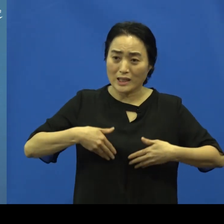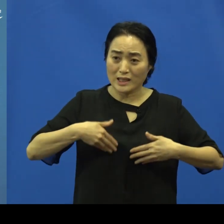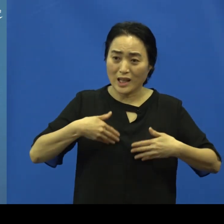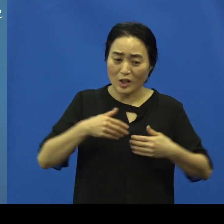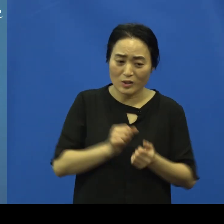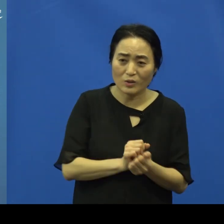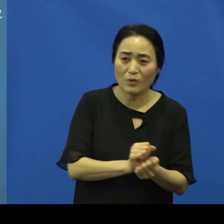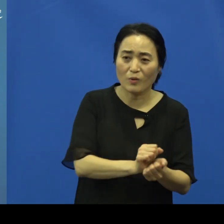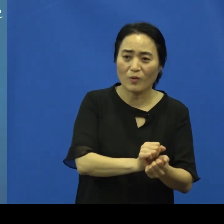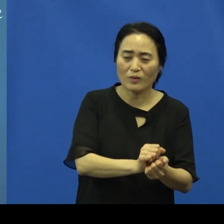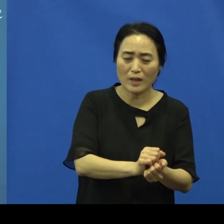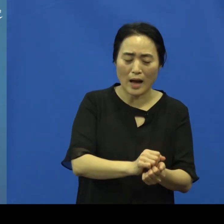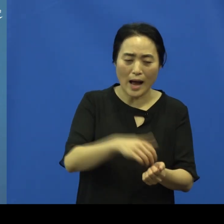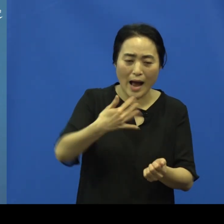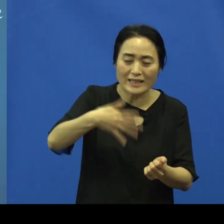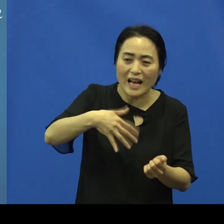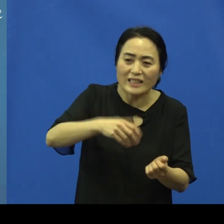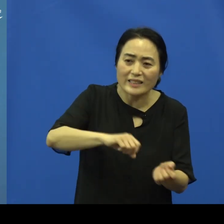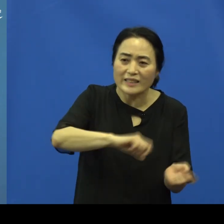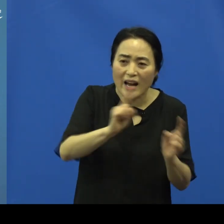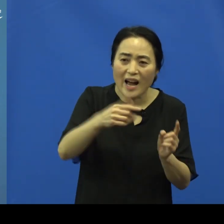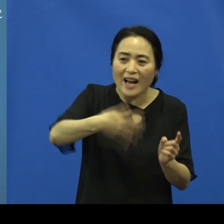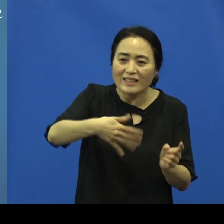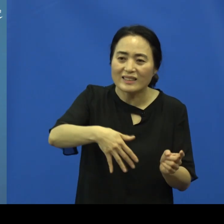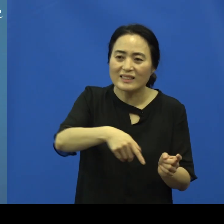따뜻해졌다. 살아난 건 아니에요.